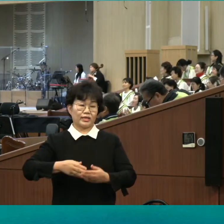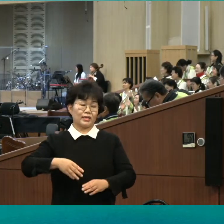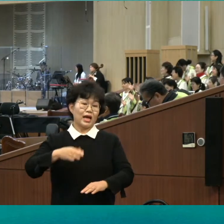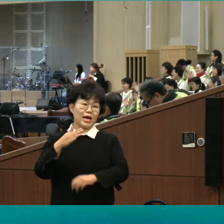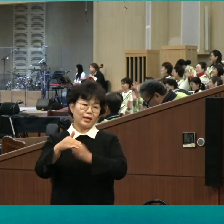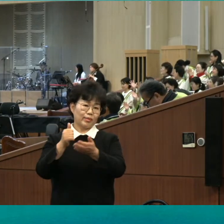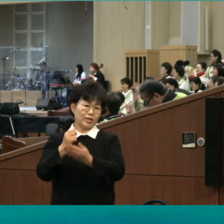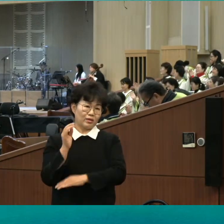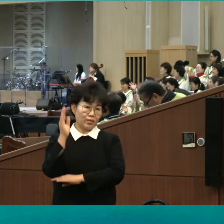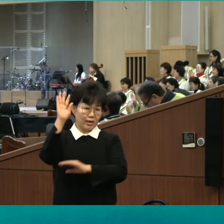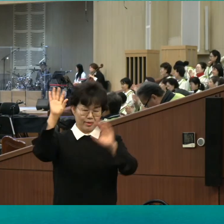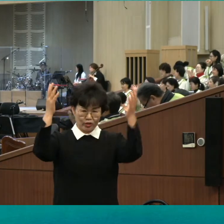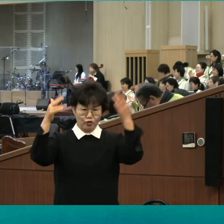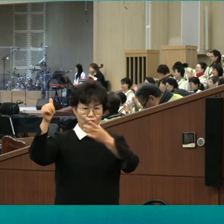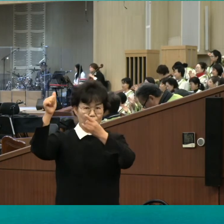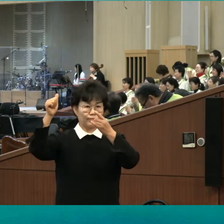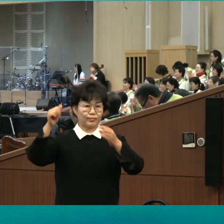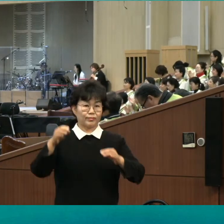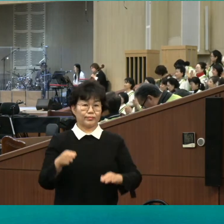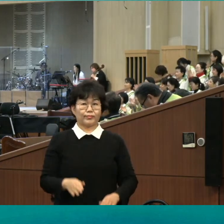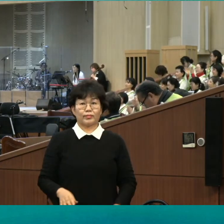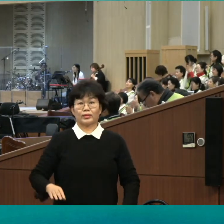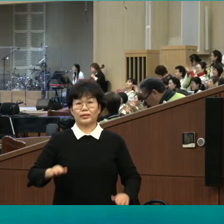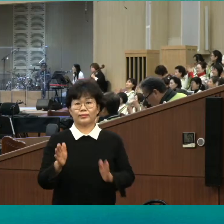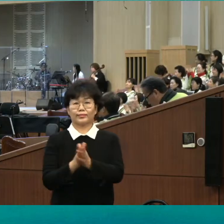누르고 함께 찬양하며 나가겠습니다. 할렐루야.